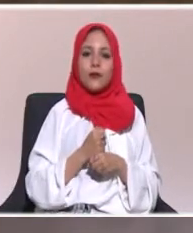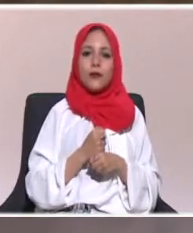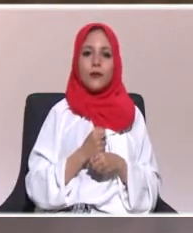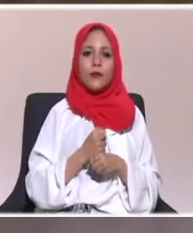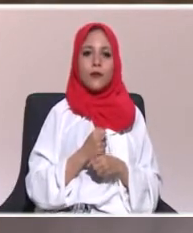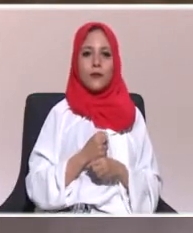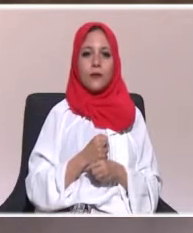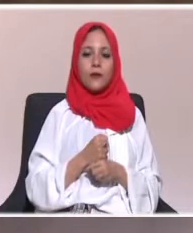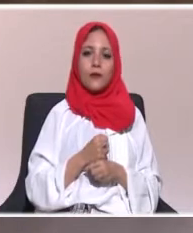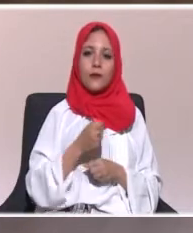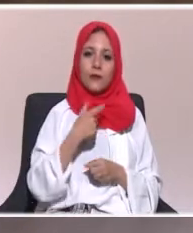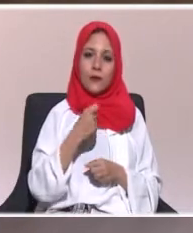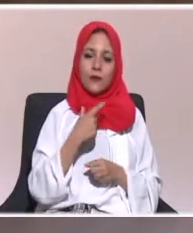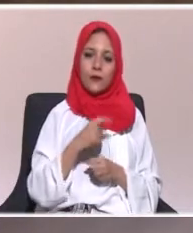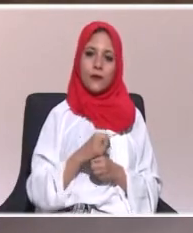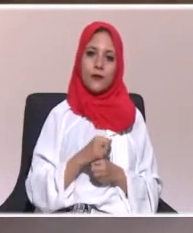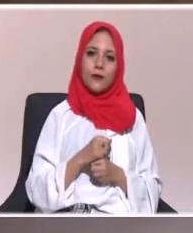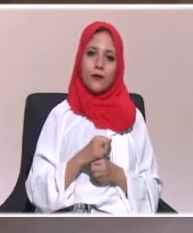هو